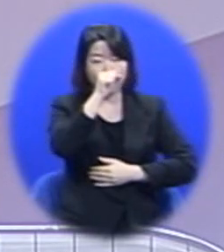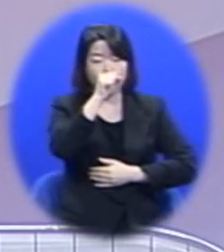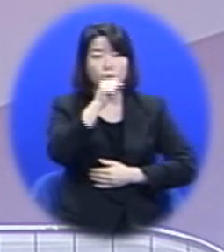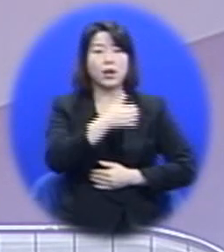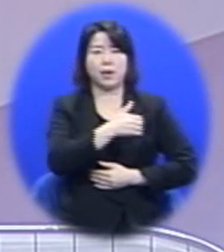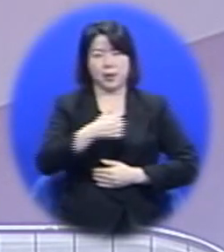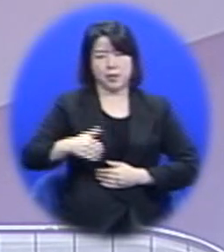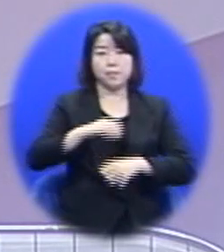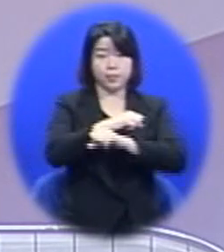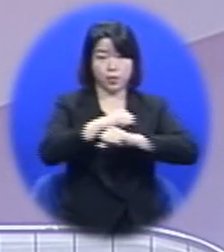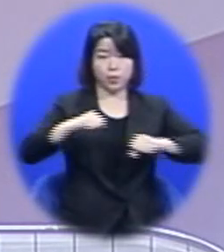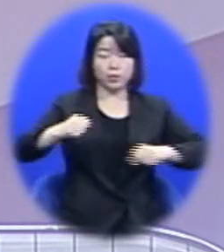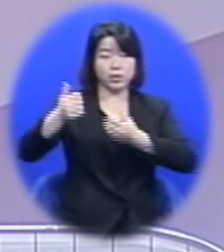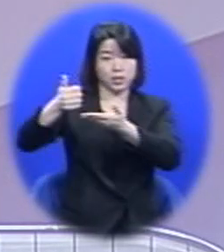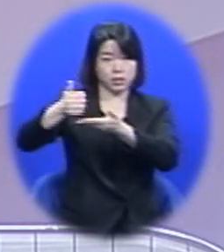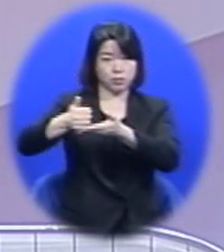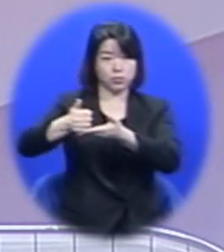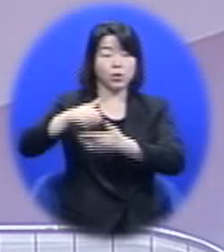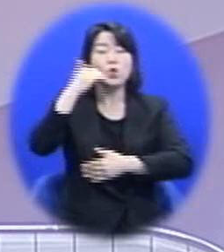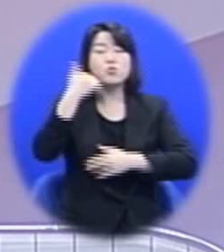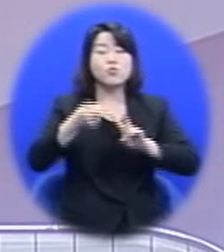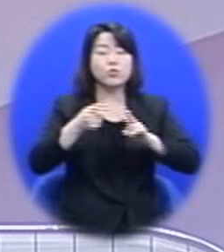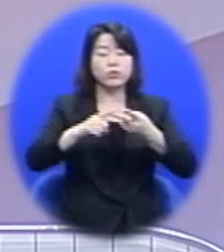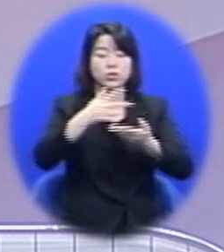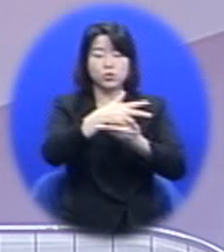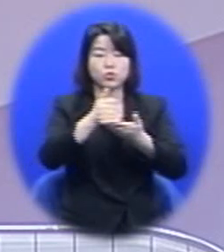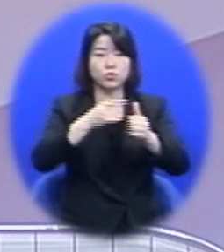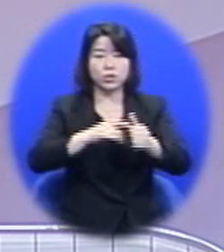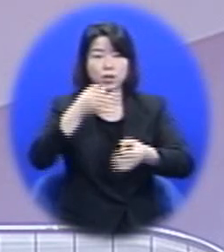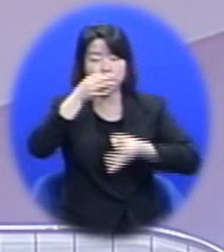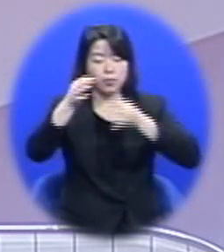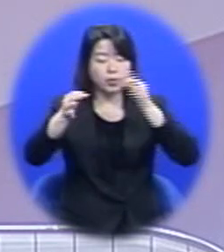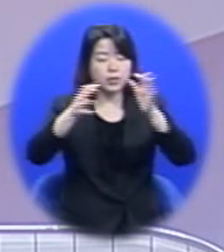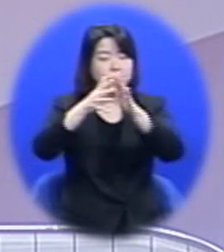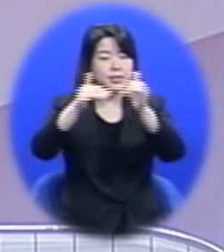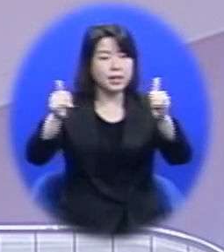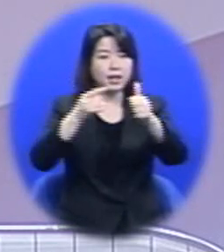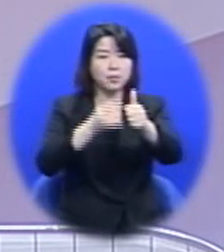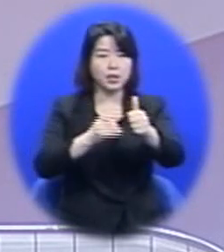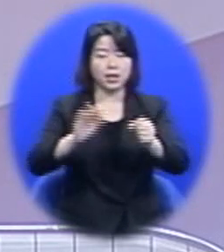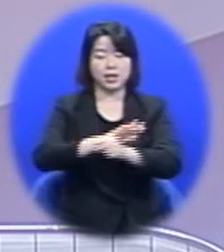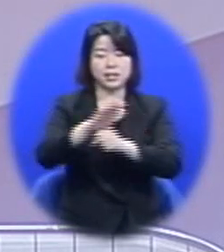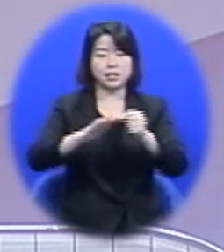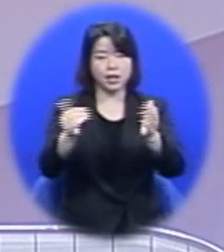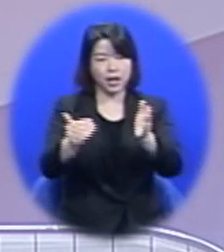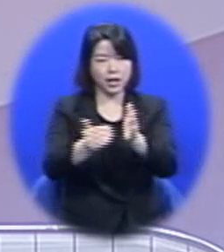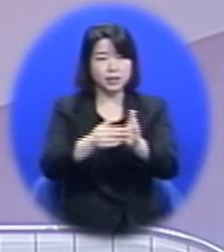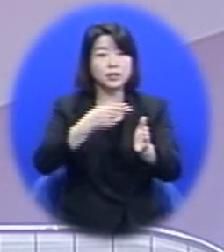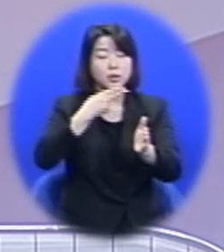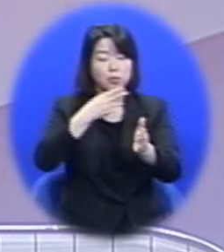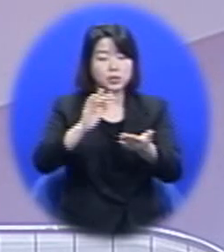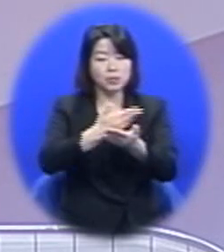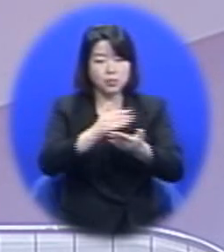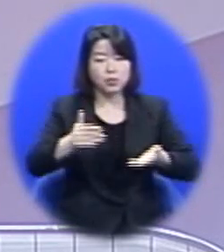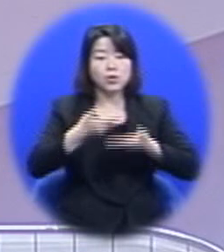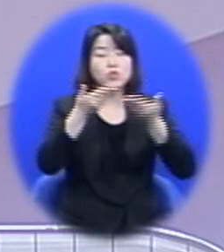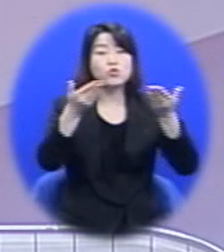기꺼이 용서하시는 분, 누구든지 주님께 부르짖는 사람에게 사랑을 한없이 베푸시는